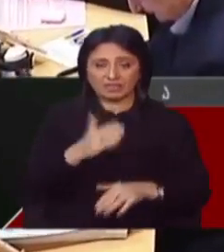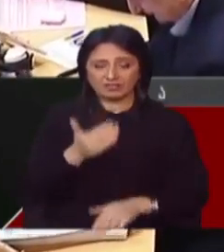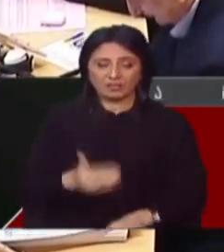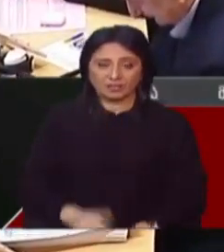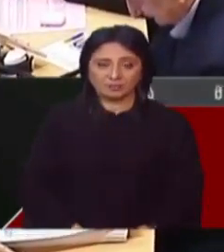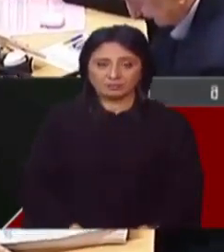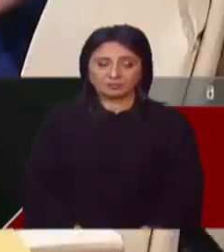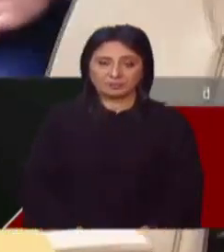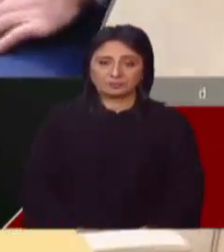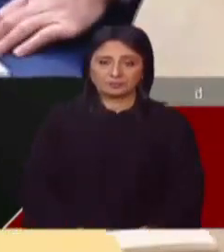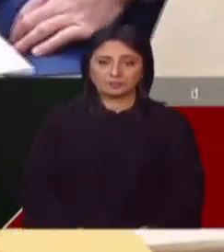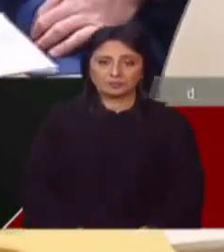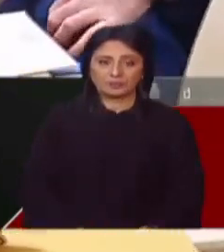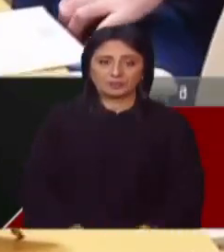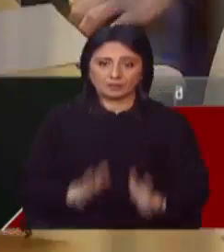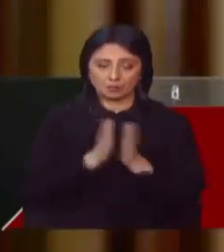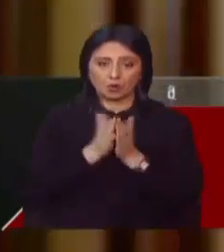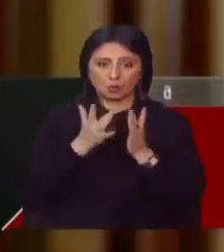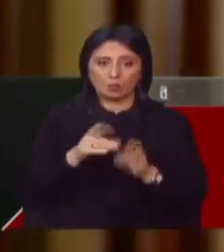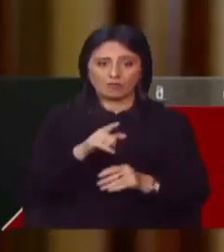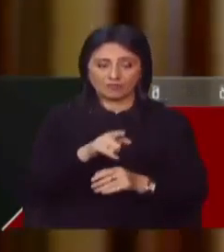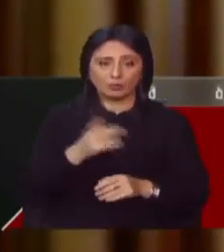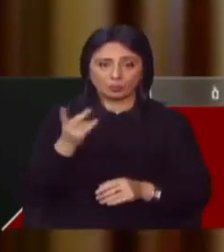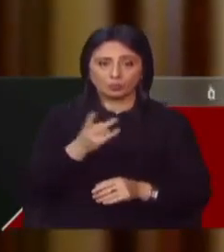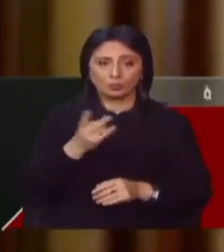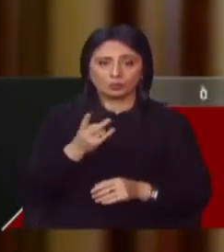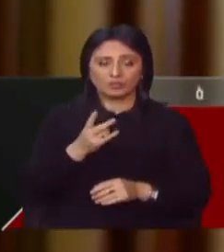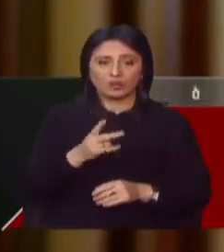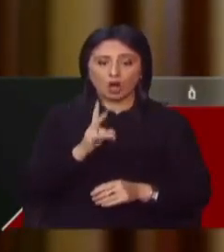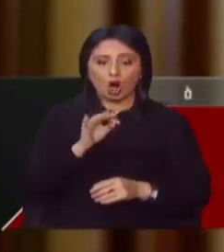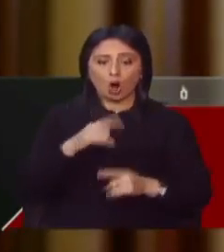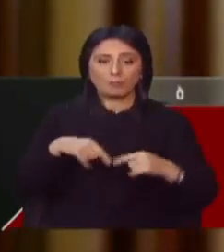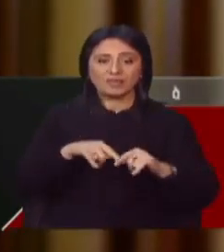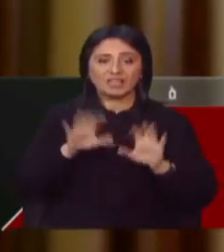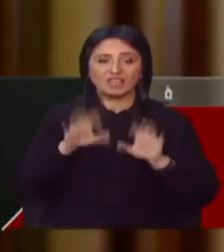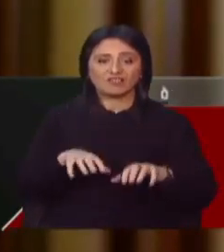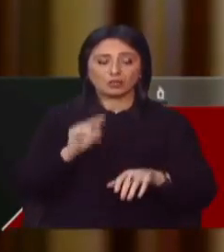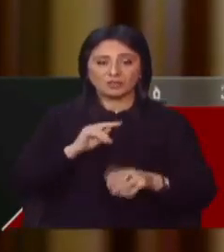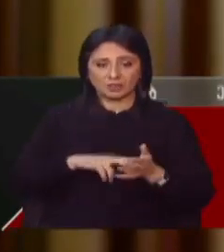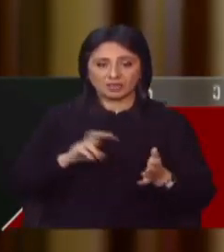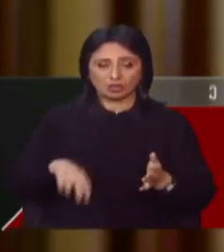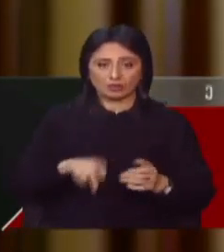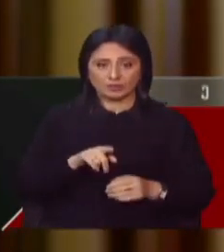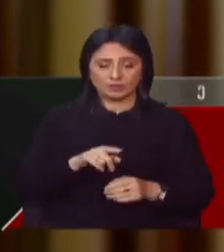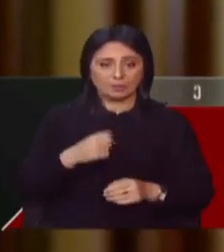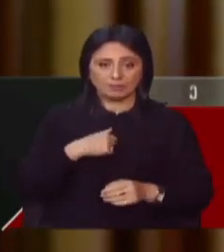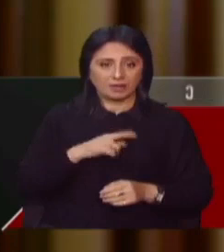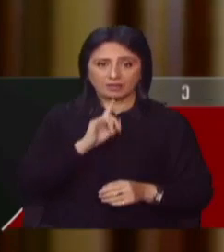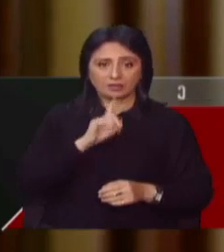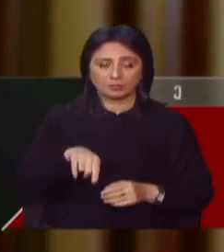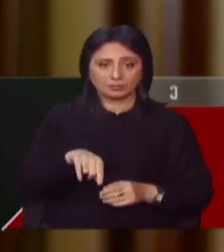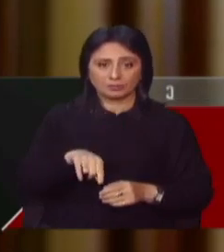gadasatsqvetia. Movitkhov rom man datovs komitetis tavmshdomaris tanamdeboba me ar